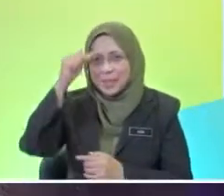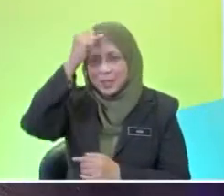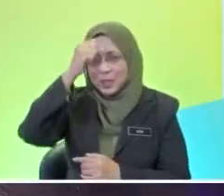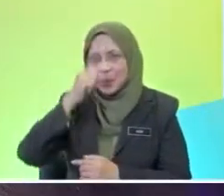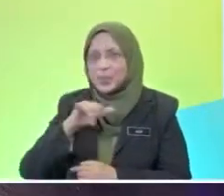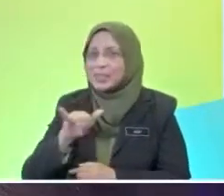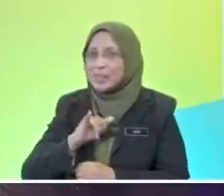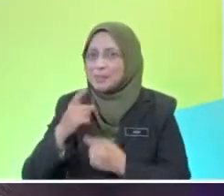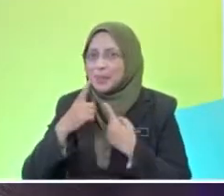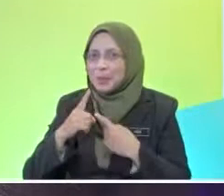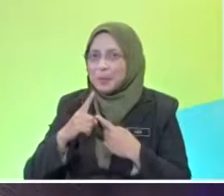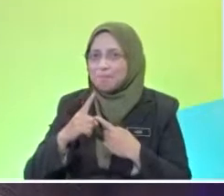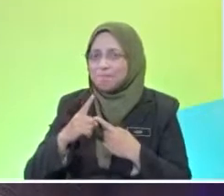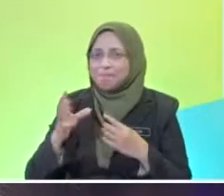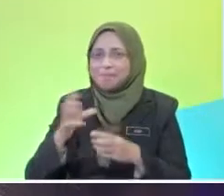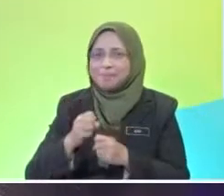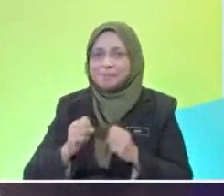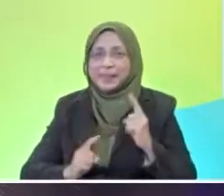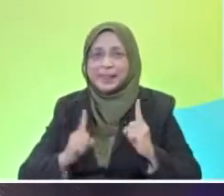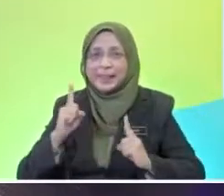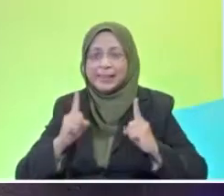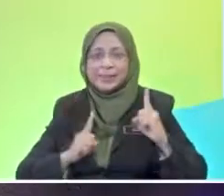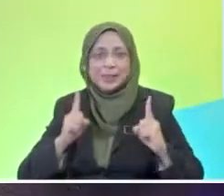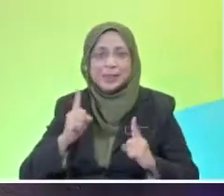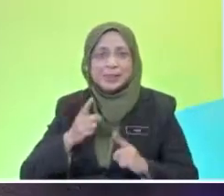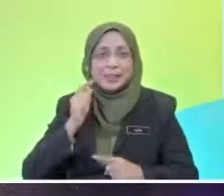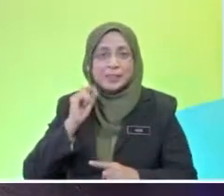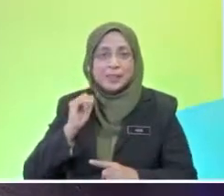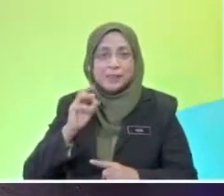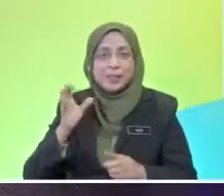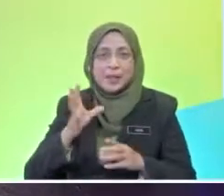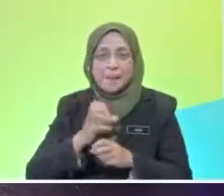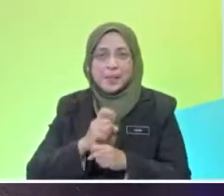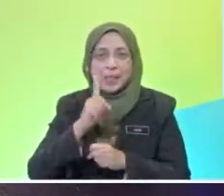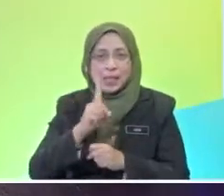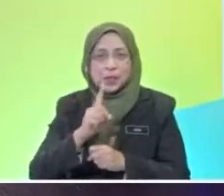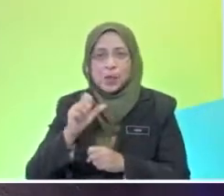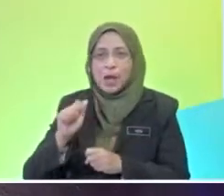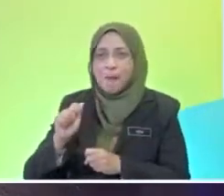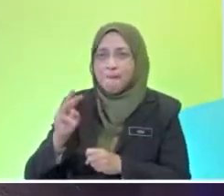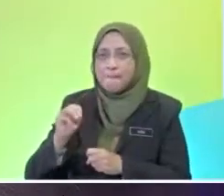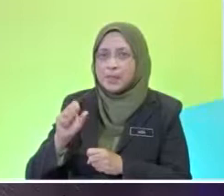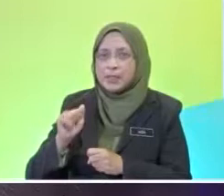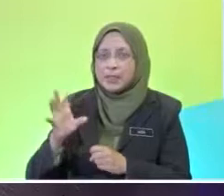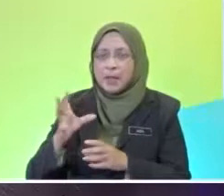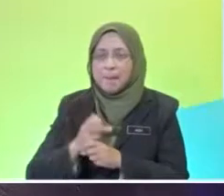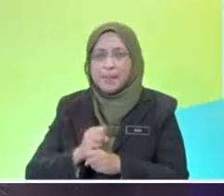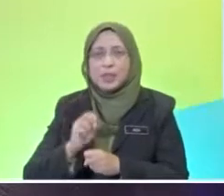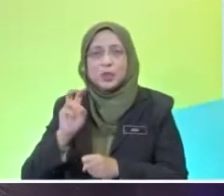Saya lekatkanlah ganjaran untuk murid ini. Sebentar tadi Ifan dah dapat 1 dan Amsyar dah dapat 2.